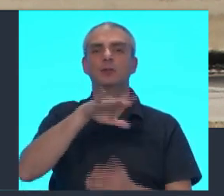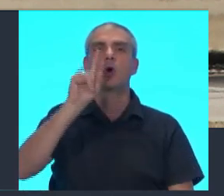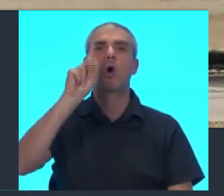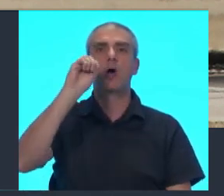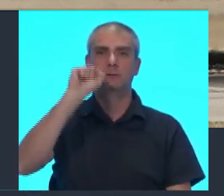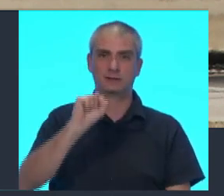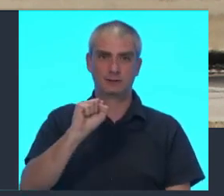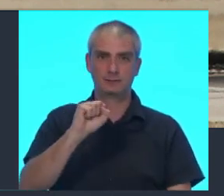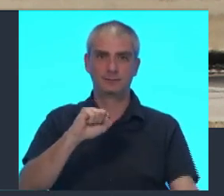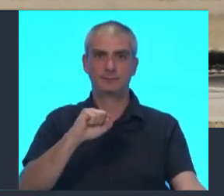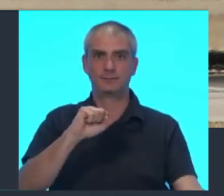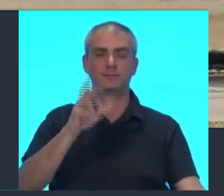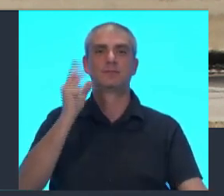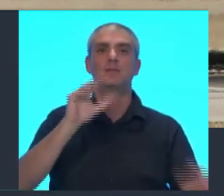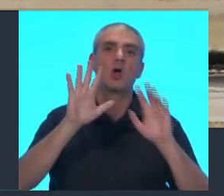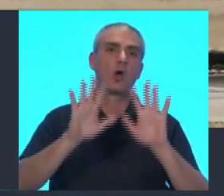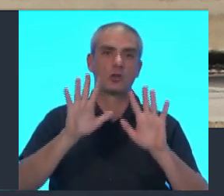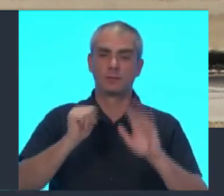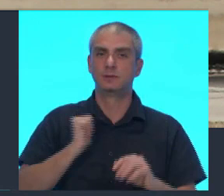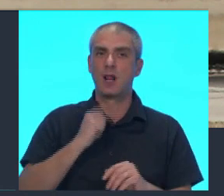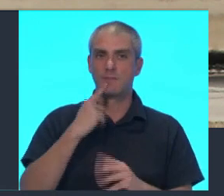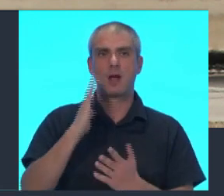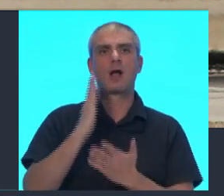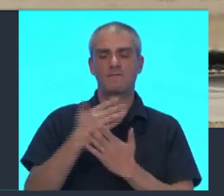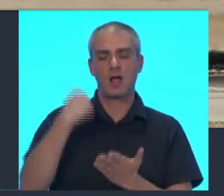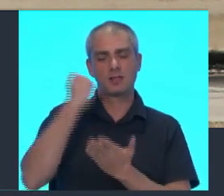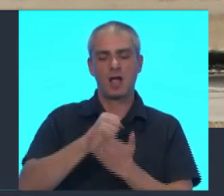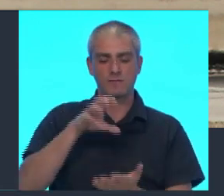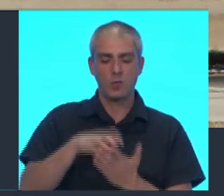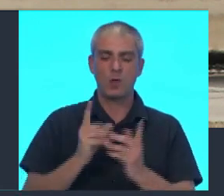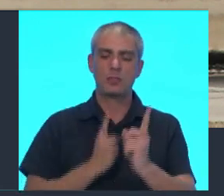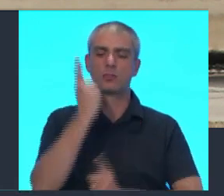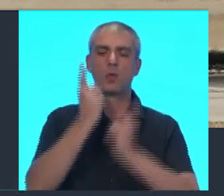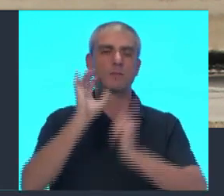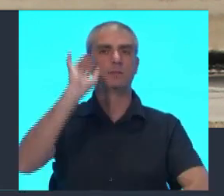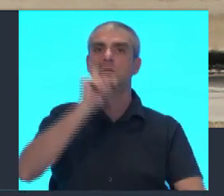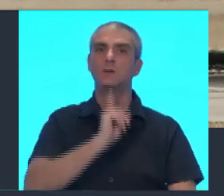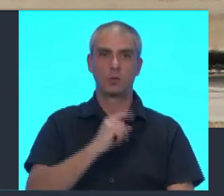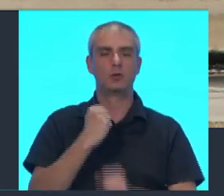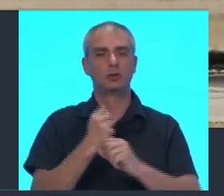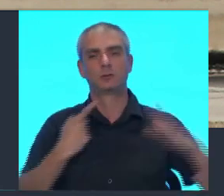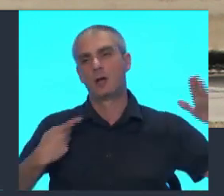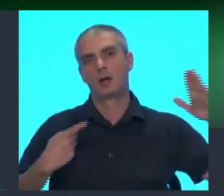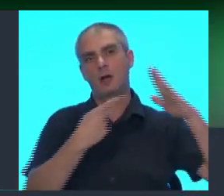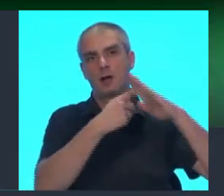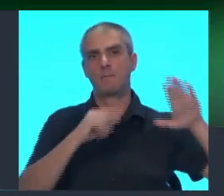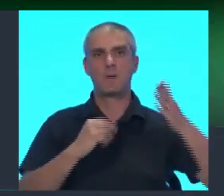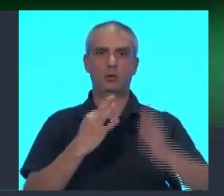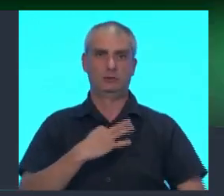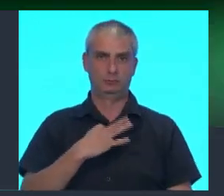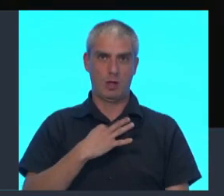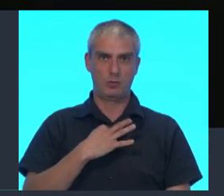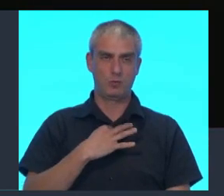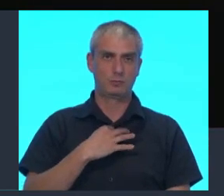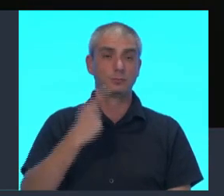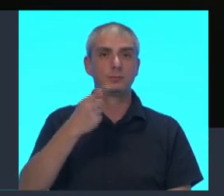חומס. באמצע אוקטובר הודיע צהל, תקפנו סוללת נונמם סורית שביצעה ירי על מטוסי חיל האוויר.